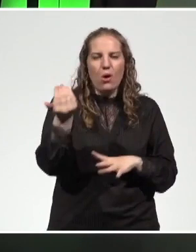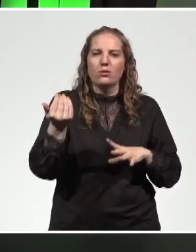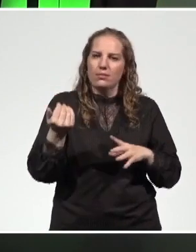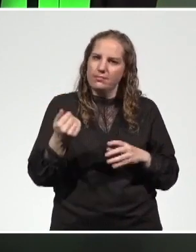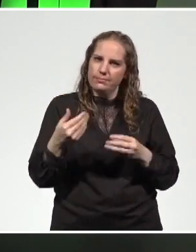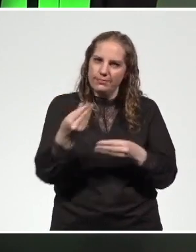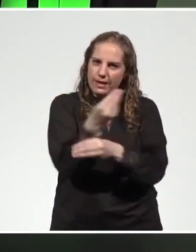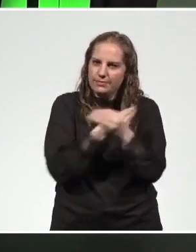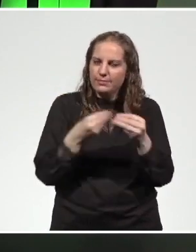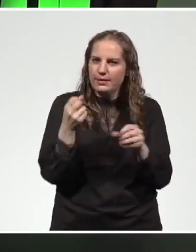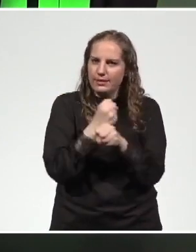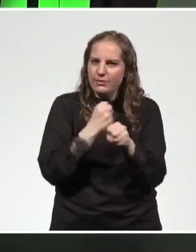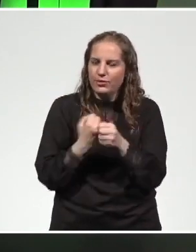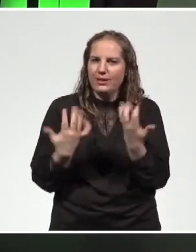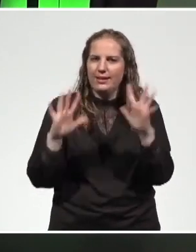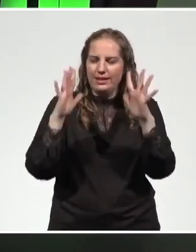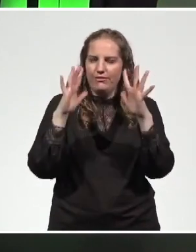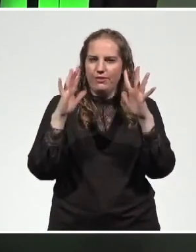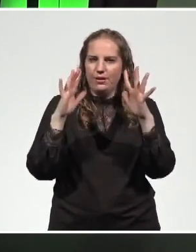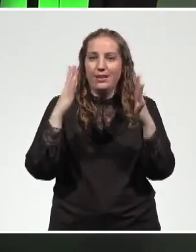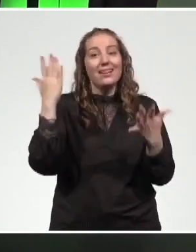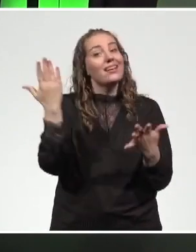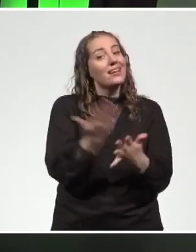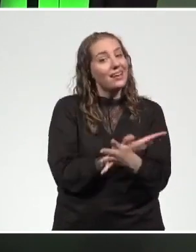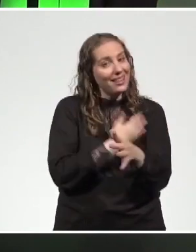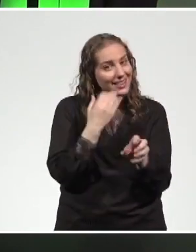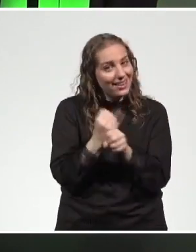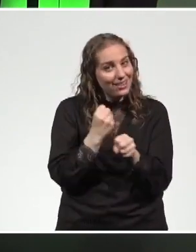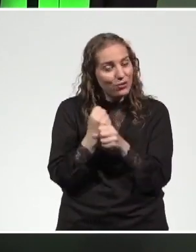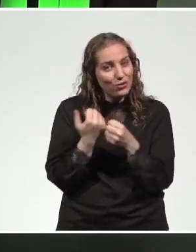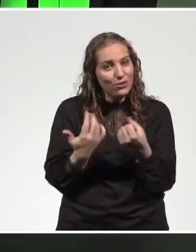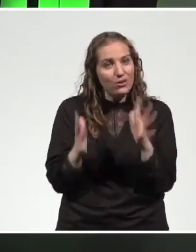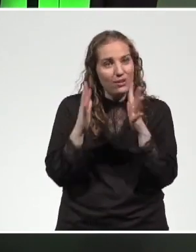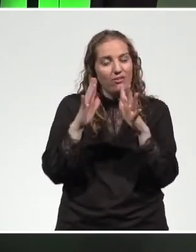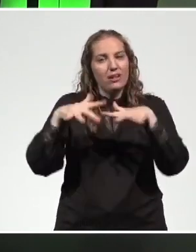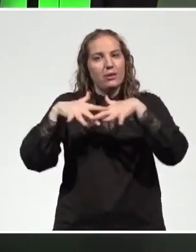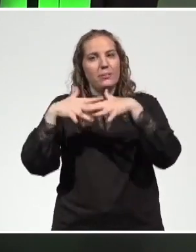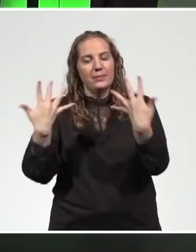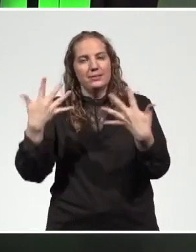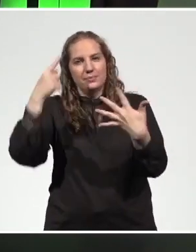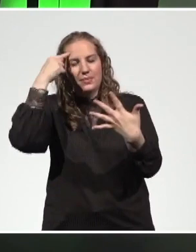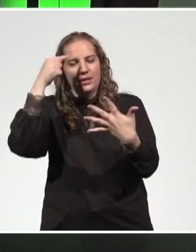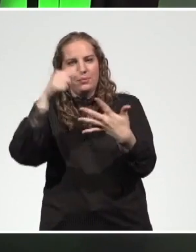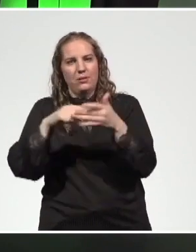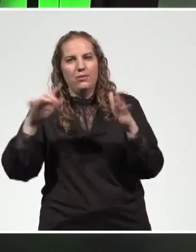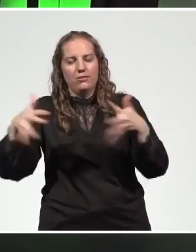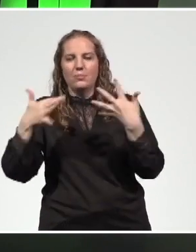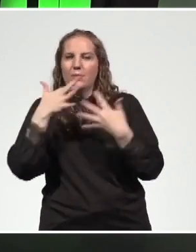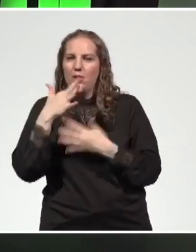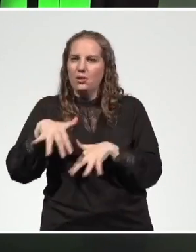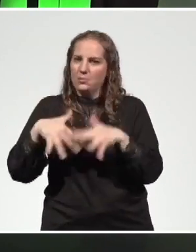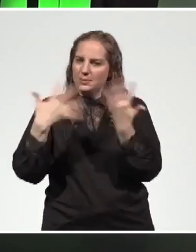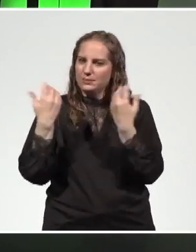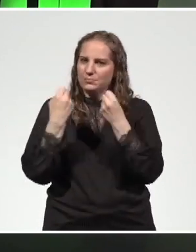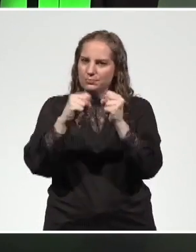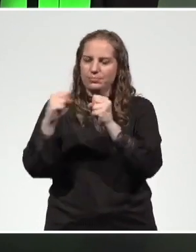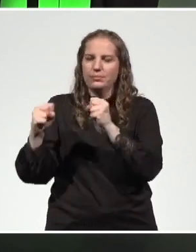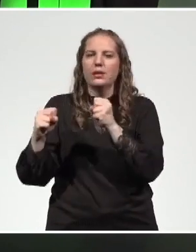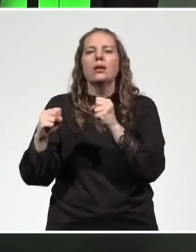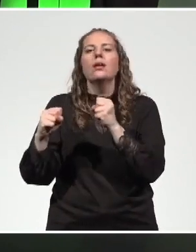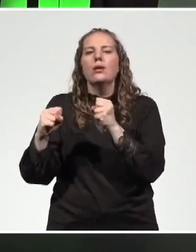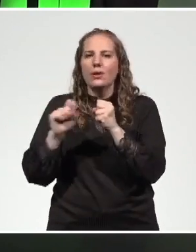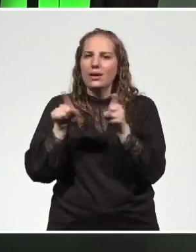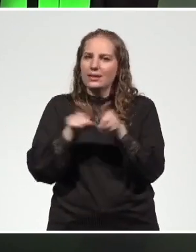efnahagslíf, grænt atvinnulíf, skýr markmiði loslagsmálum og skýrar aðgerðir og sama má segja